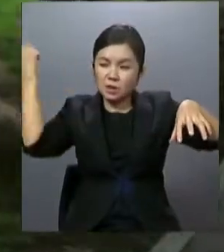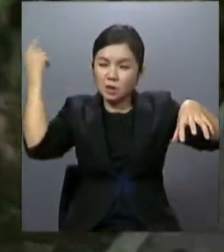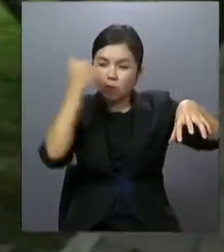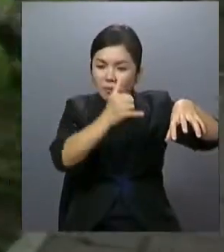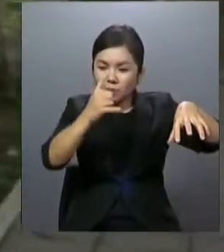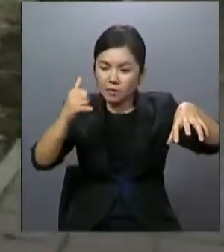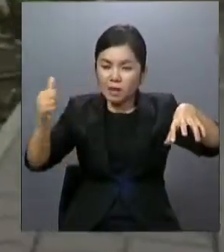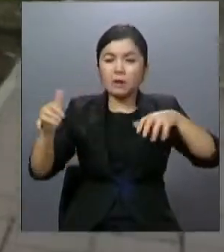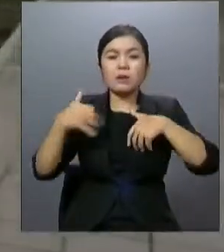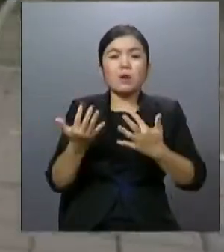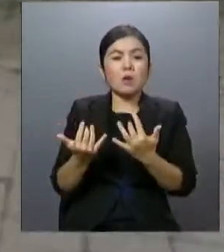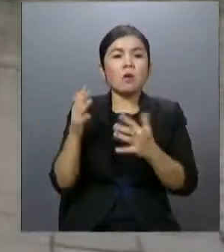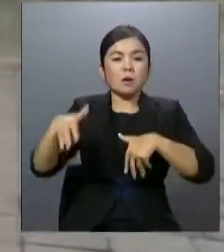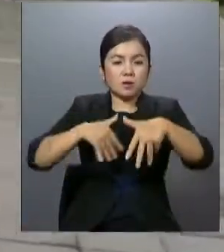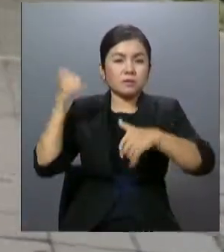คนมาสัมผัส